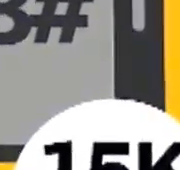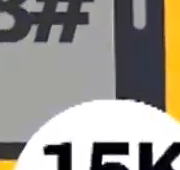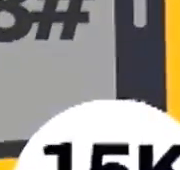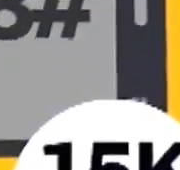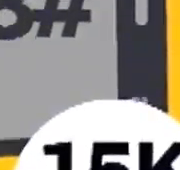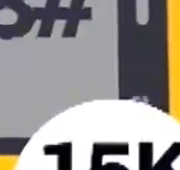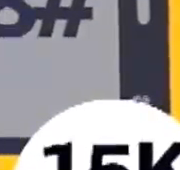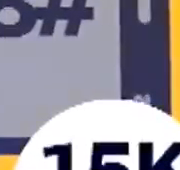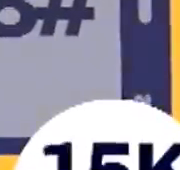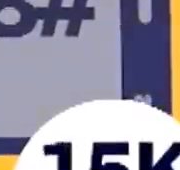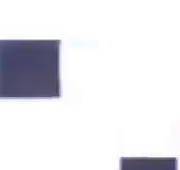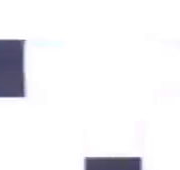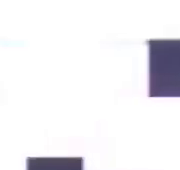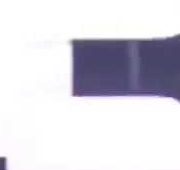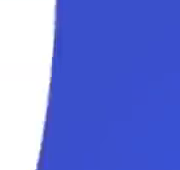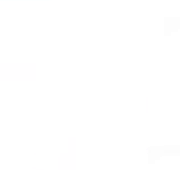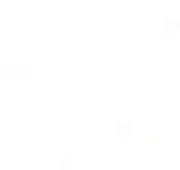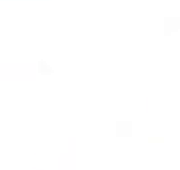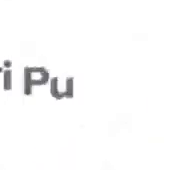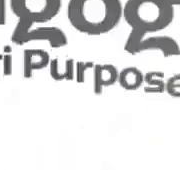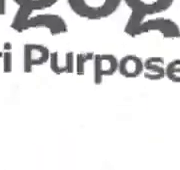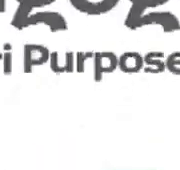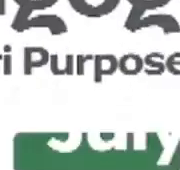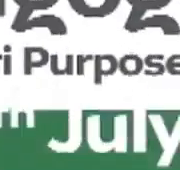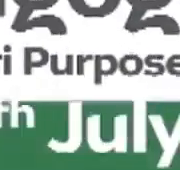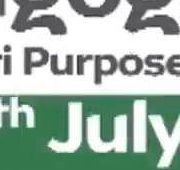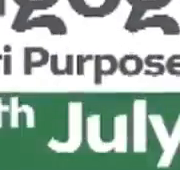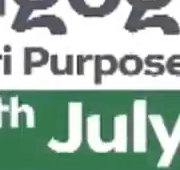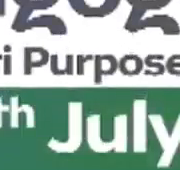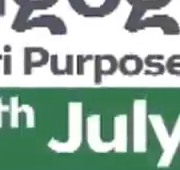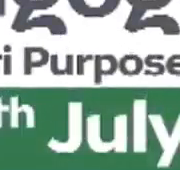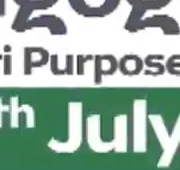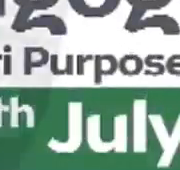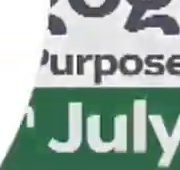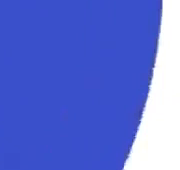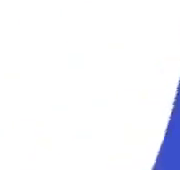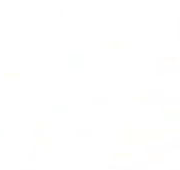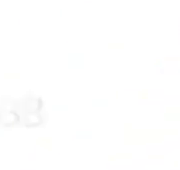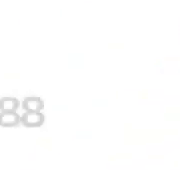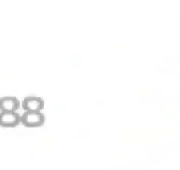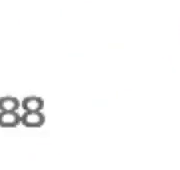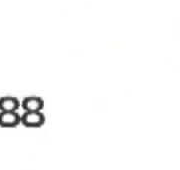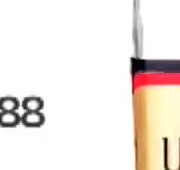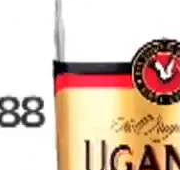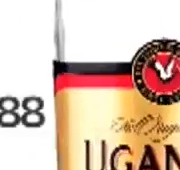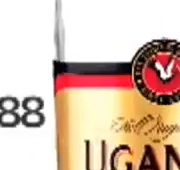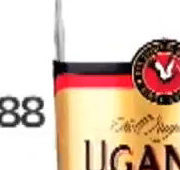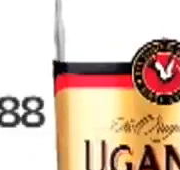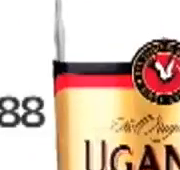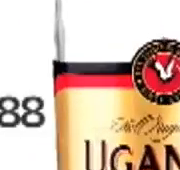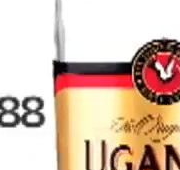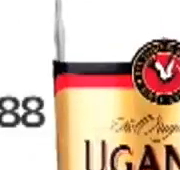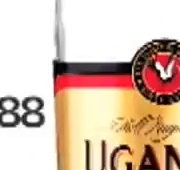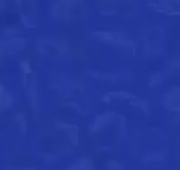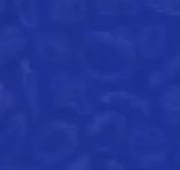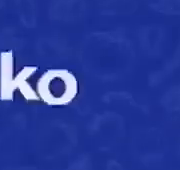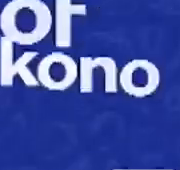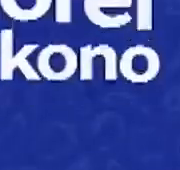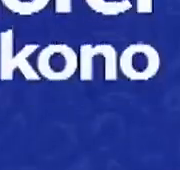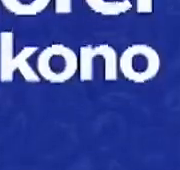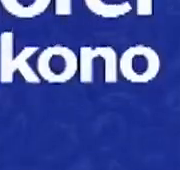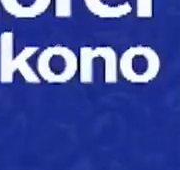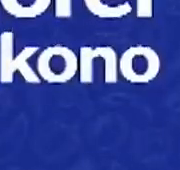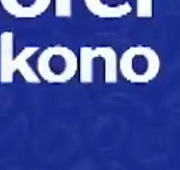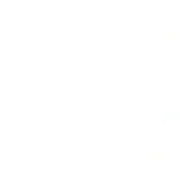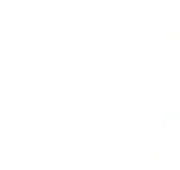nana hasha kwa MTN ufune tiketi yukati wabula kumuliango usasure mituale biri yepe mituale tano ate meza ya